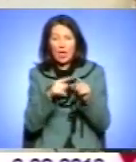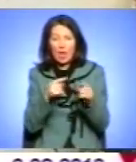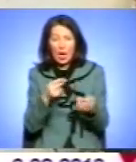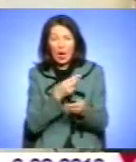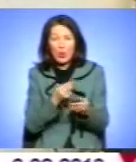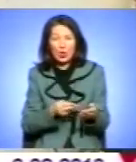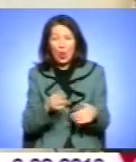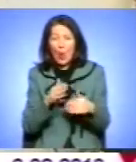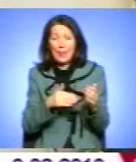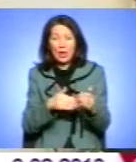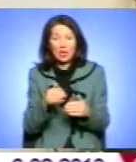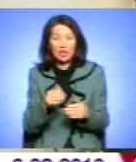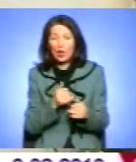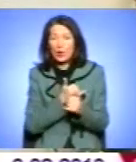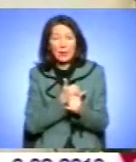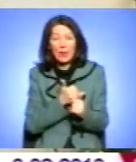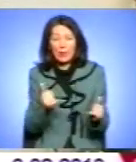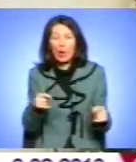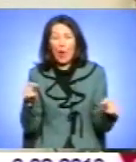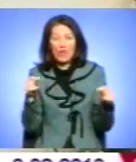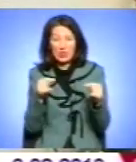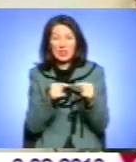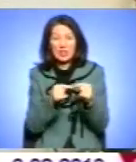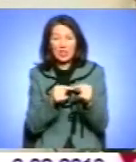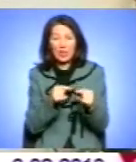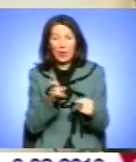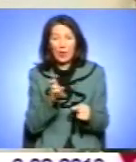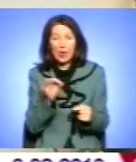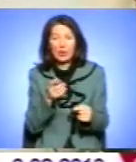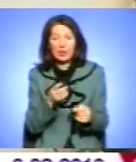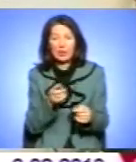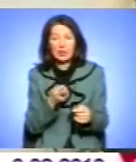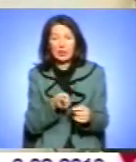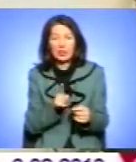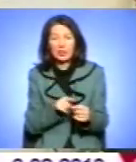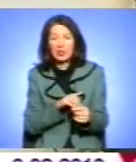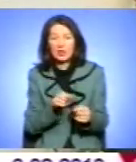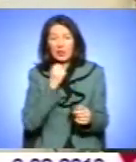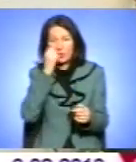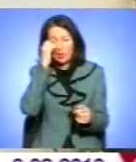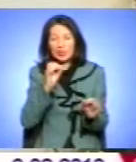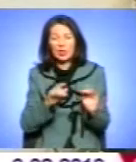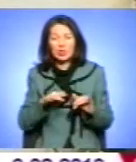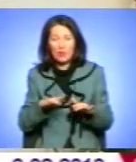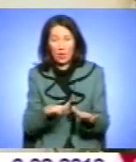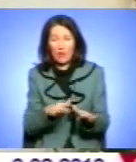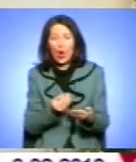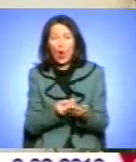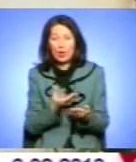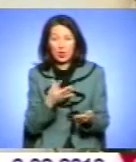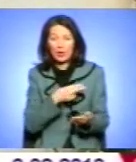практично неможливо визначати, бо це не вдячна просто справа